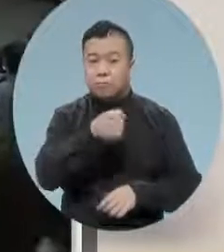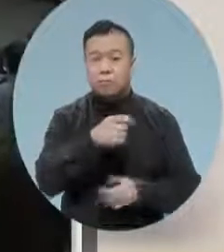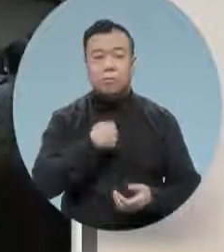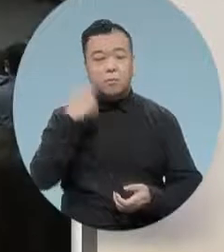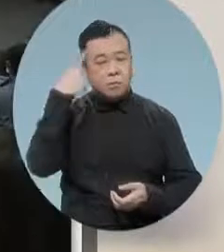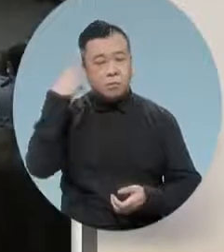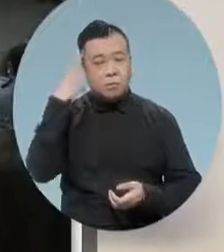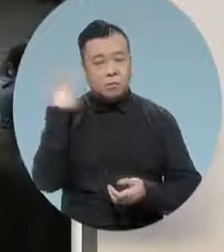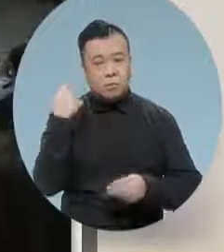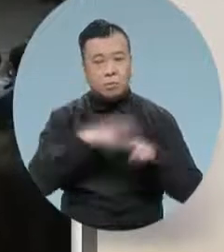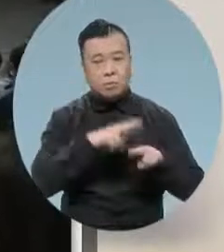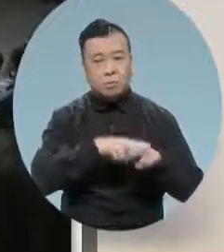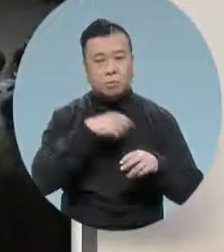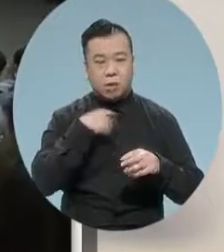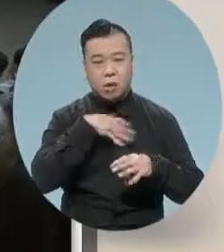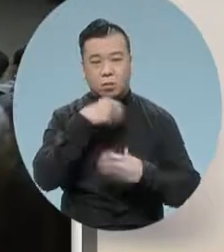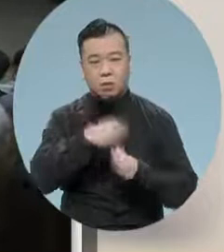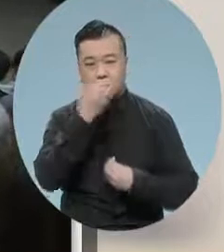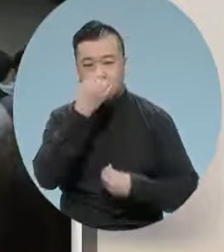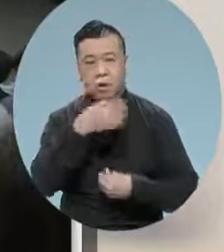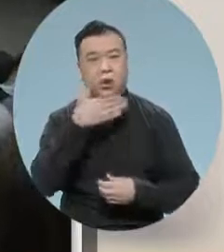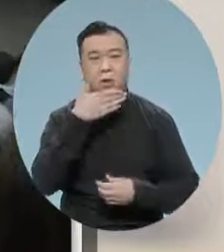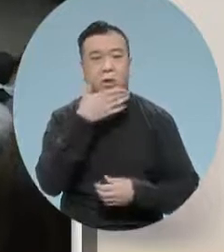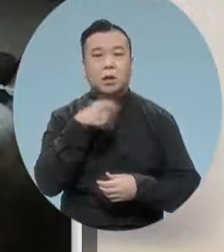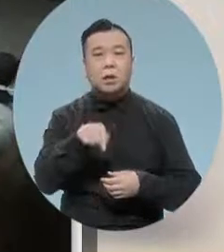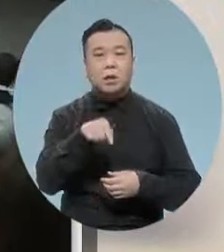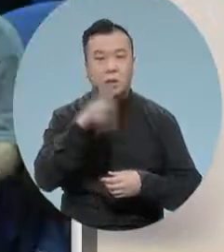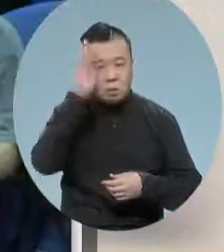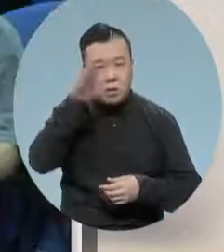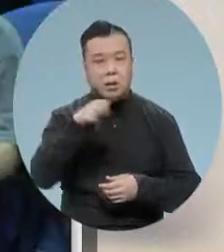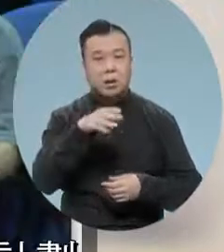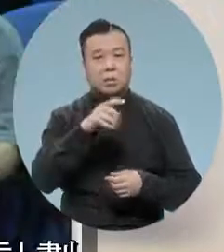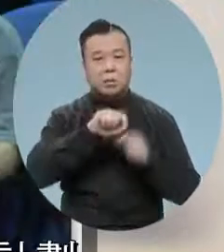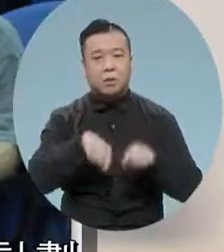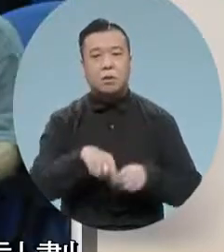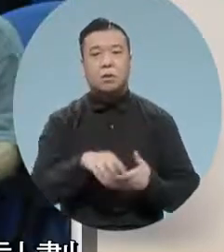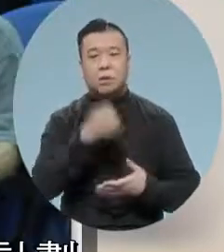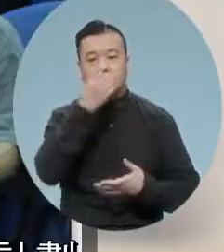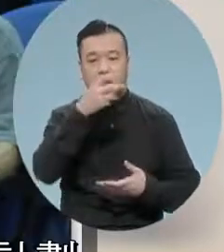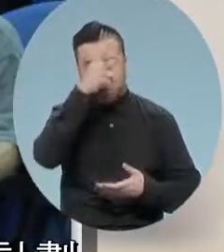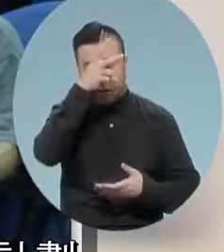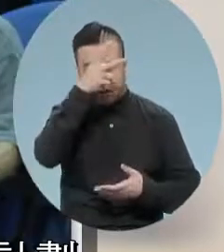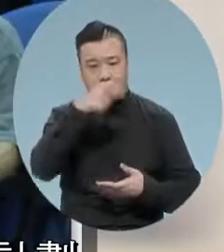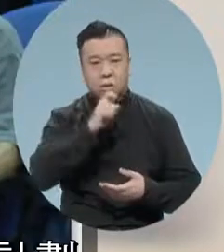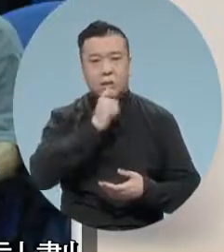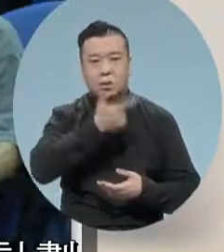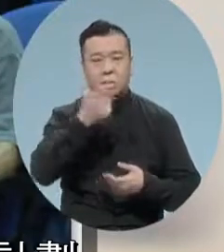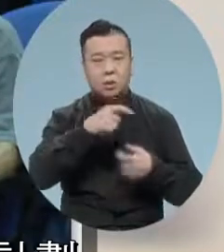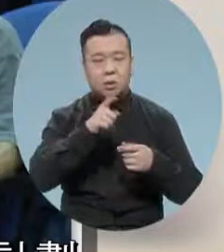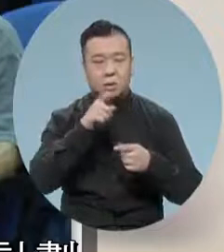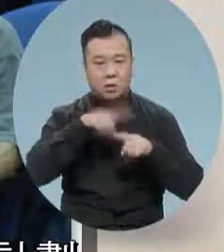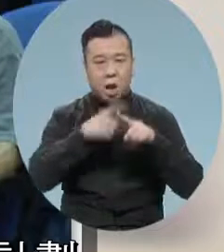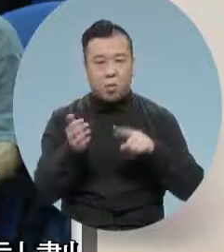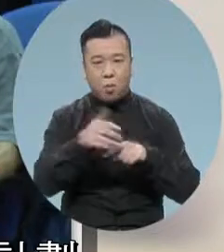知道近期國家咧都非常關注香港青年嘅出路問題。咁香港政府都推出咗大灣